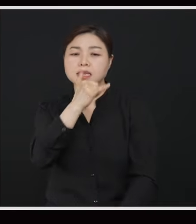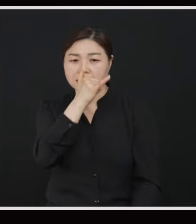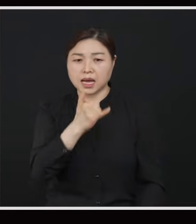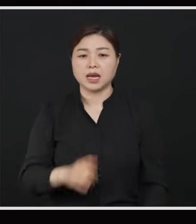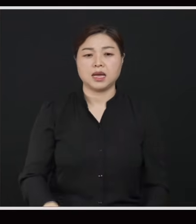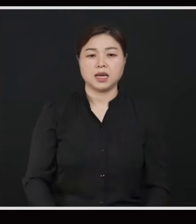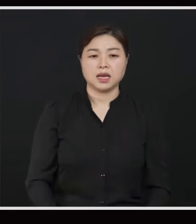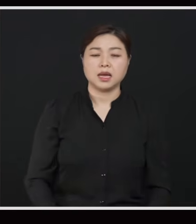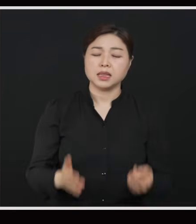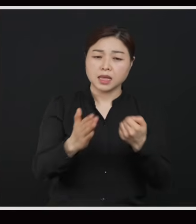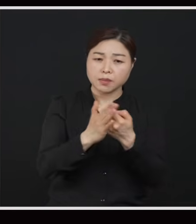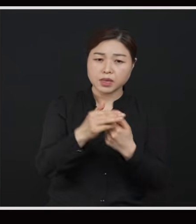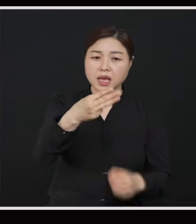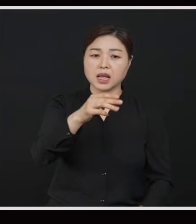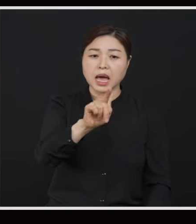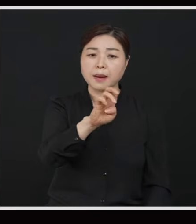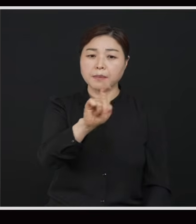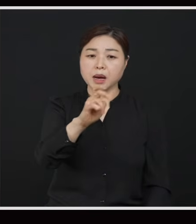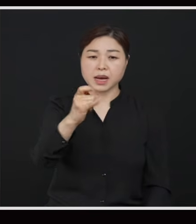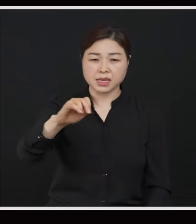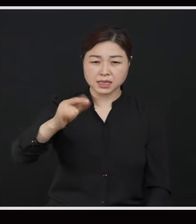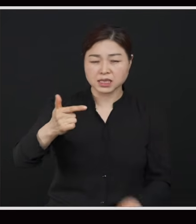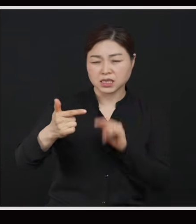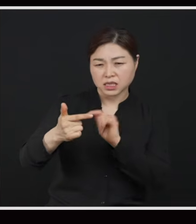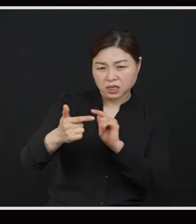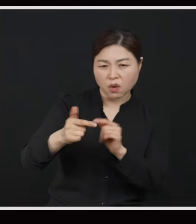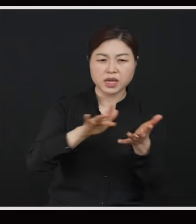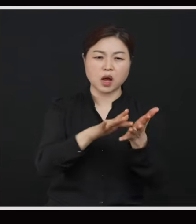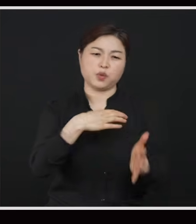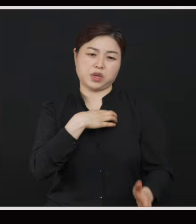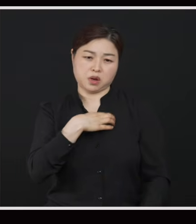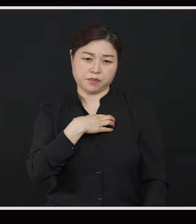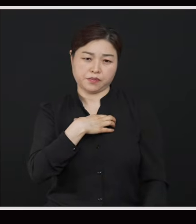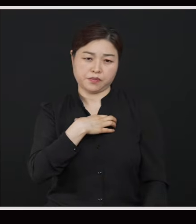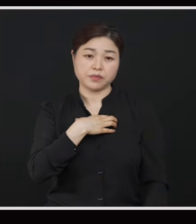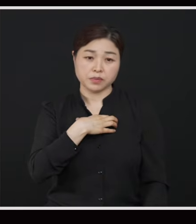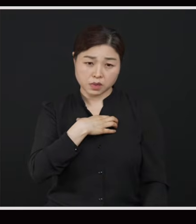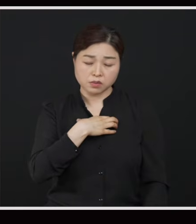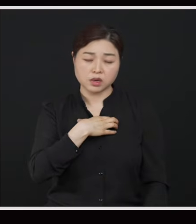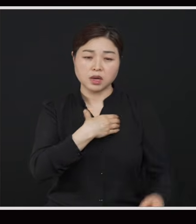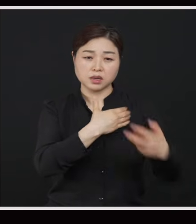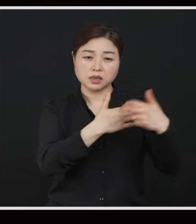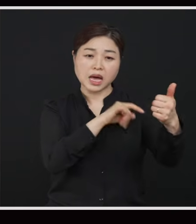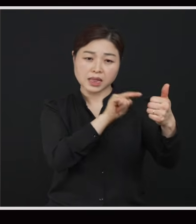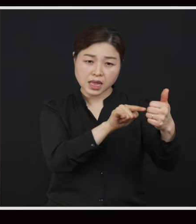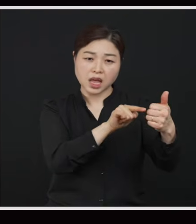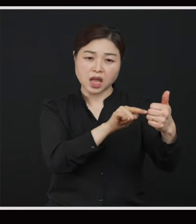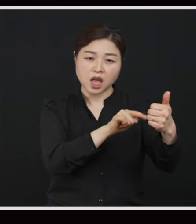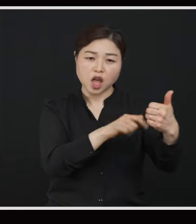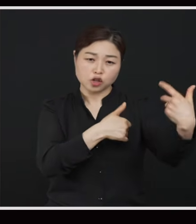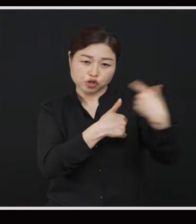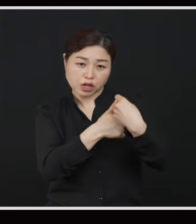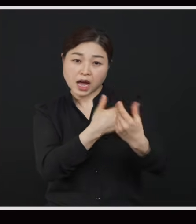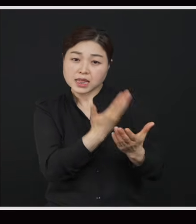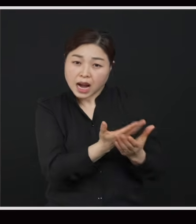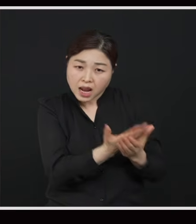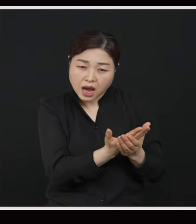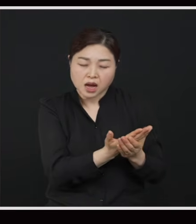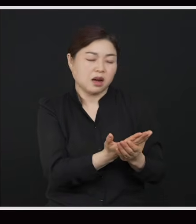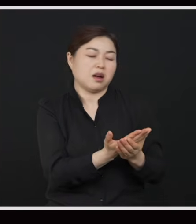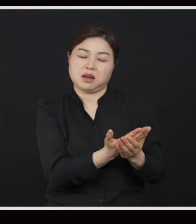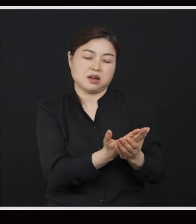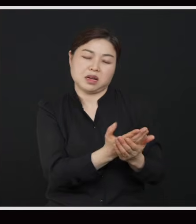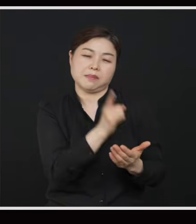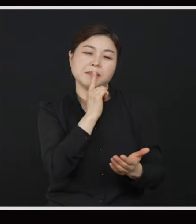이 라파마이신은 아직 위험한 약입니다. 그러니까 뭐 의사한테 처방해달라는